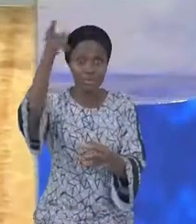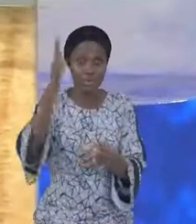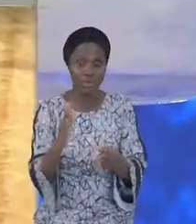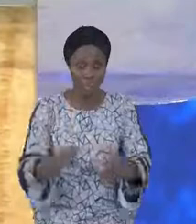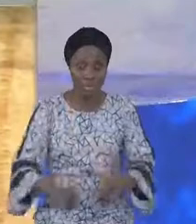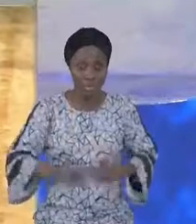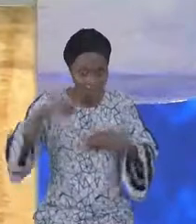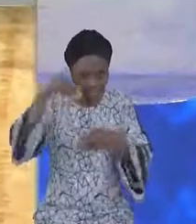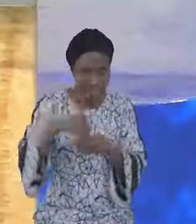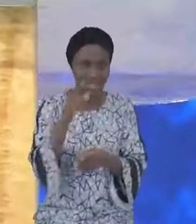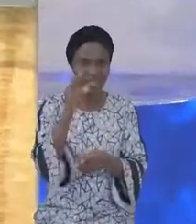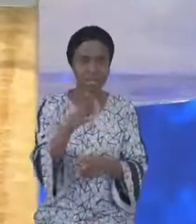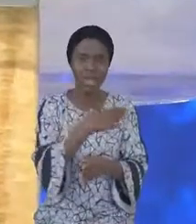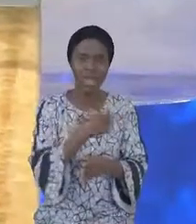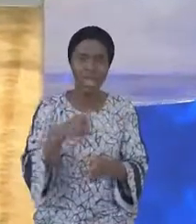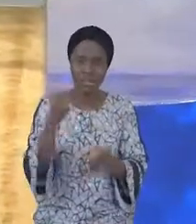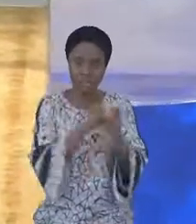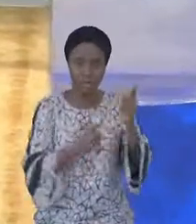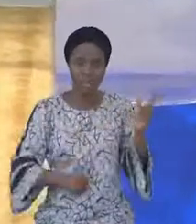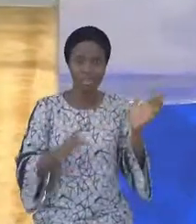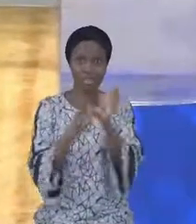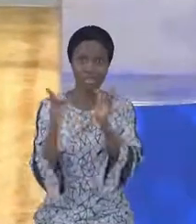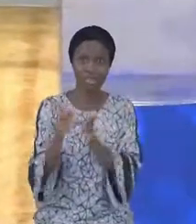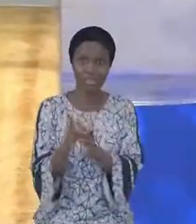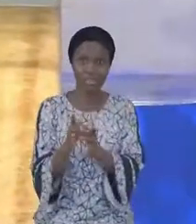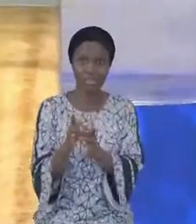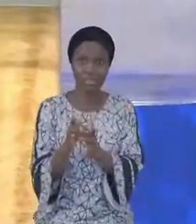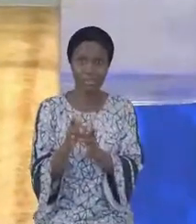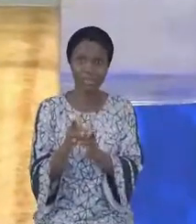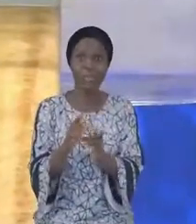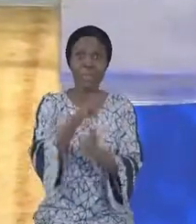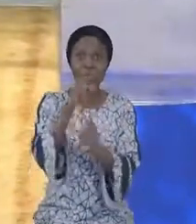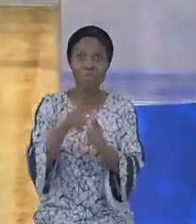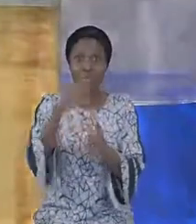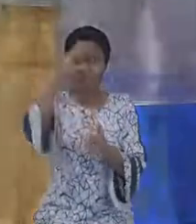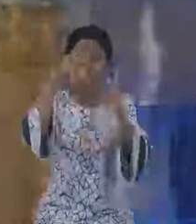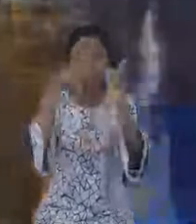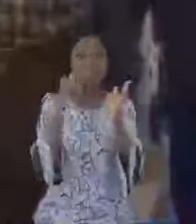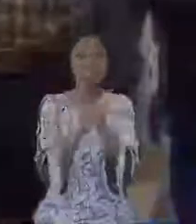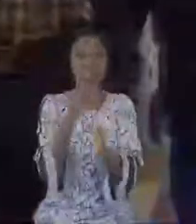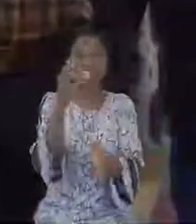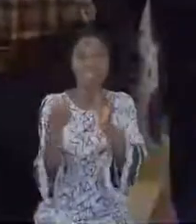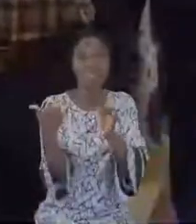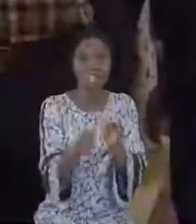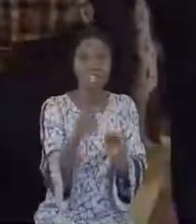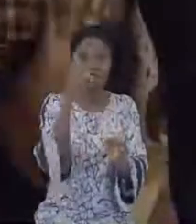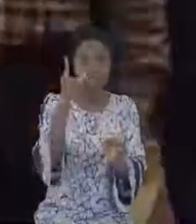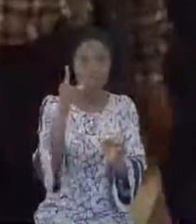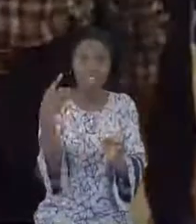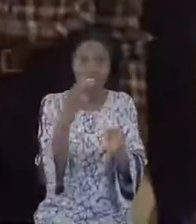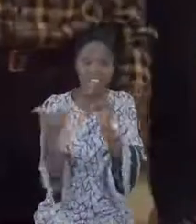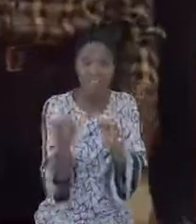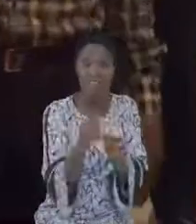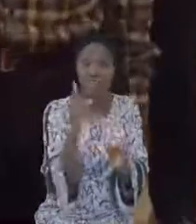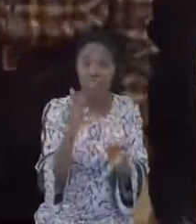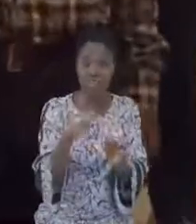toi. Et le Seigneur Jésus-Christ, lorsqu'il dit que si quelqu'un ouvre la porte, j'entrerai.